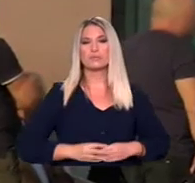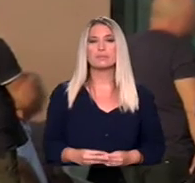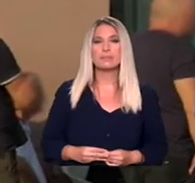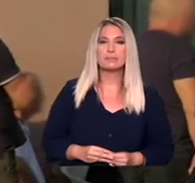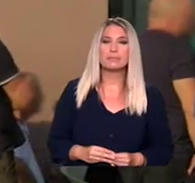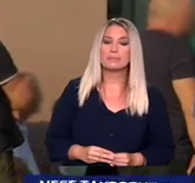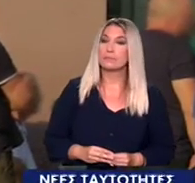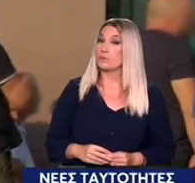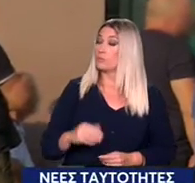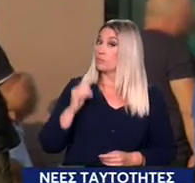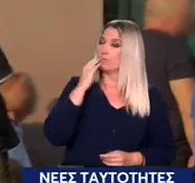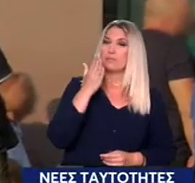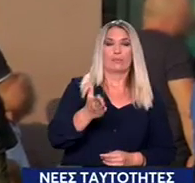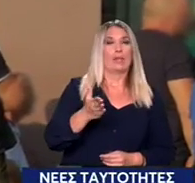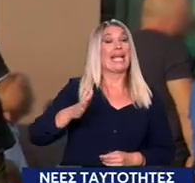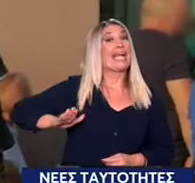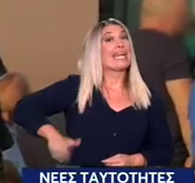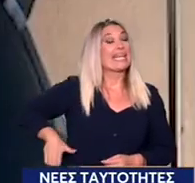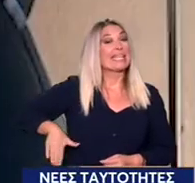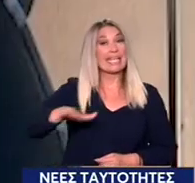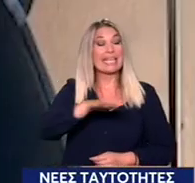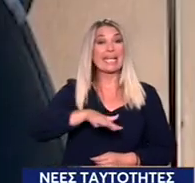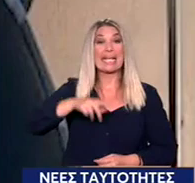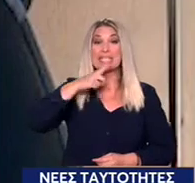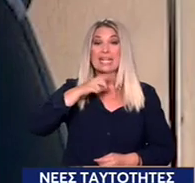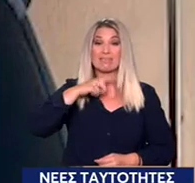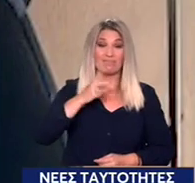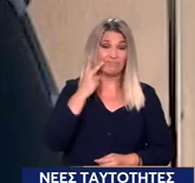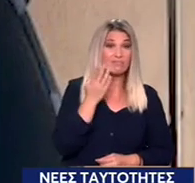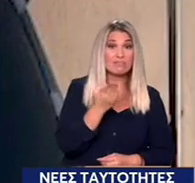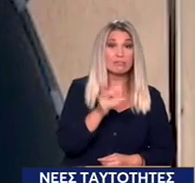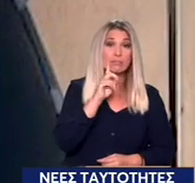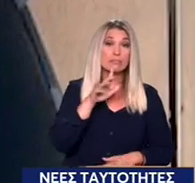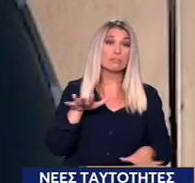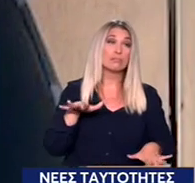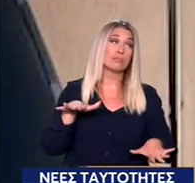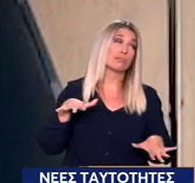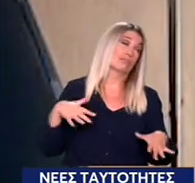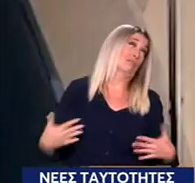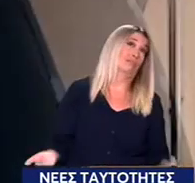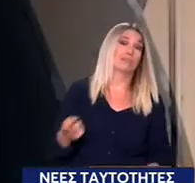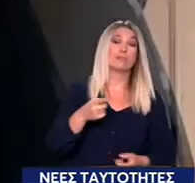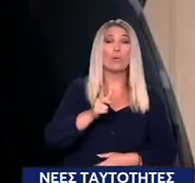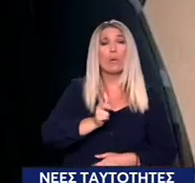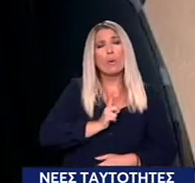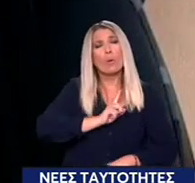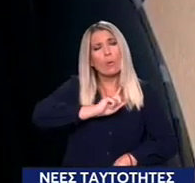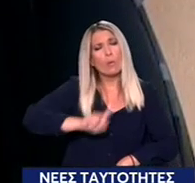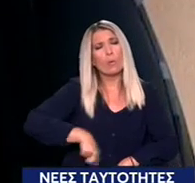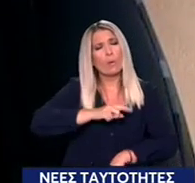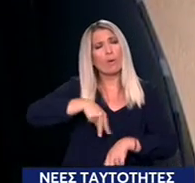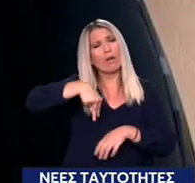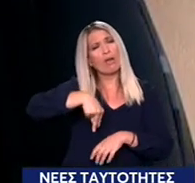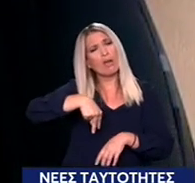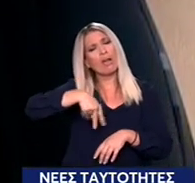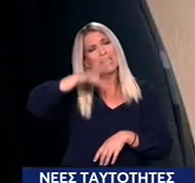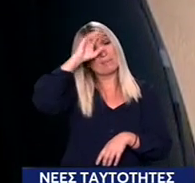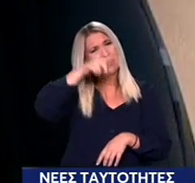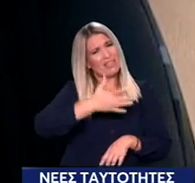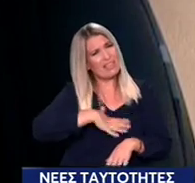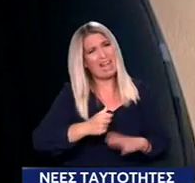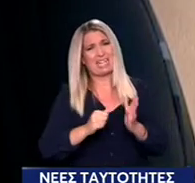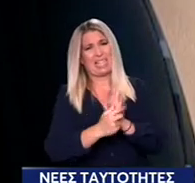Απίθανες καταστάσεις στο Ηράκλειο Κρήτης. Με τη λιποθυμία αυτής της γυναίκας που περίμενε για ώρες την ουρά έξω από το αστυνομικό τμήμα για να βγάλει